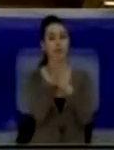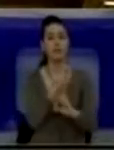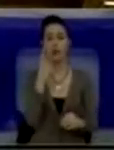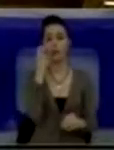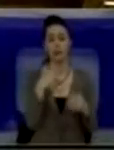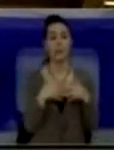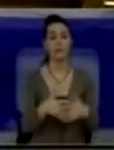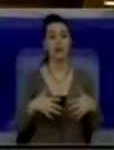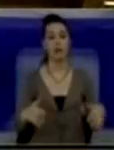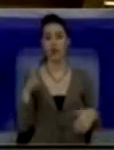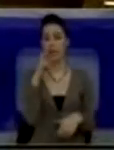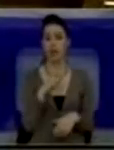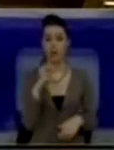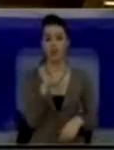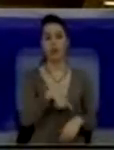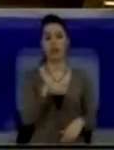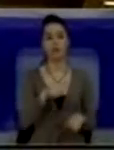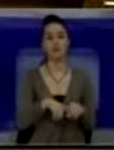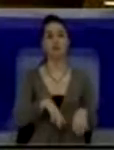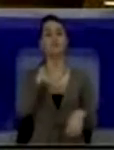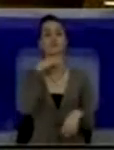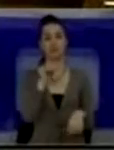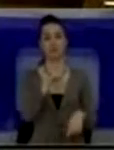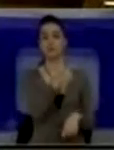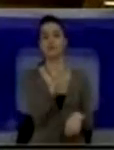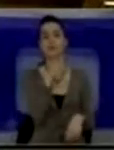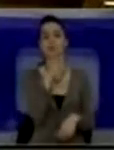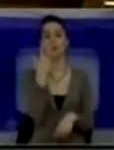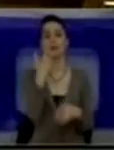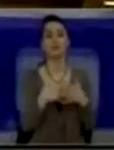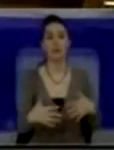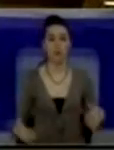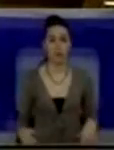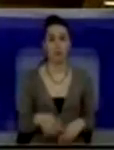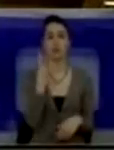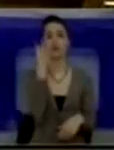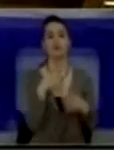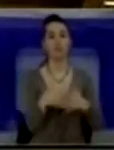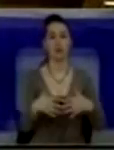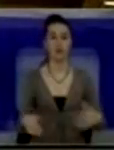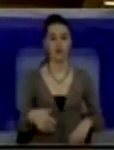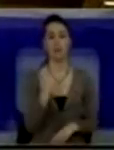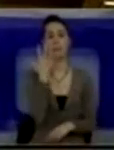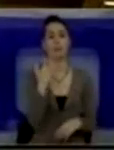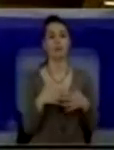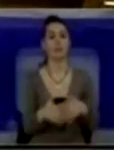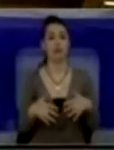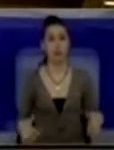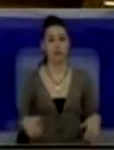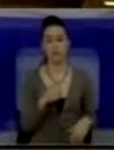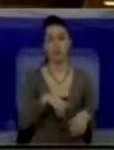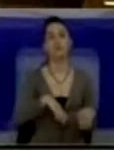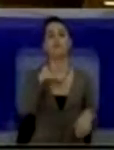ngopur akoma barkun e tyre. Ata i duan 300 milion, ata i duan 400 milion, ata i duan 500 milion, ata janë të